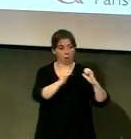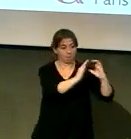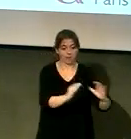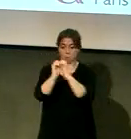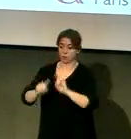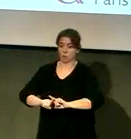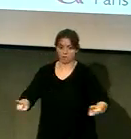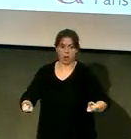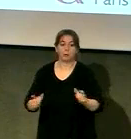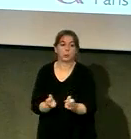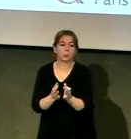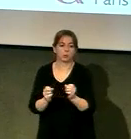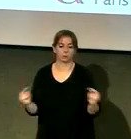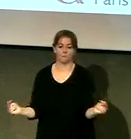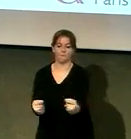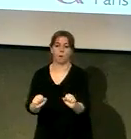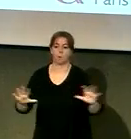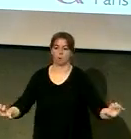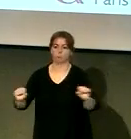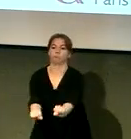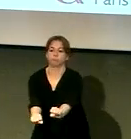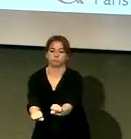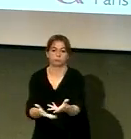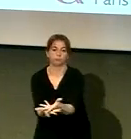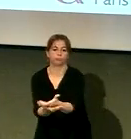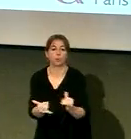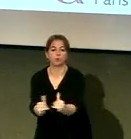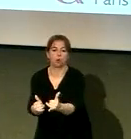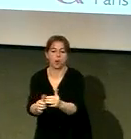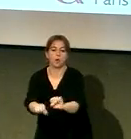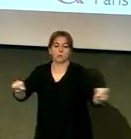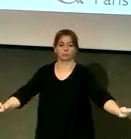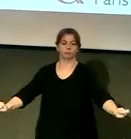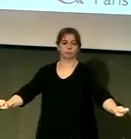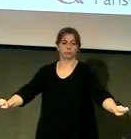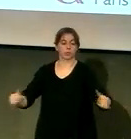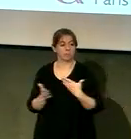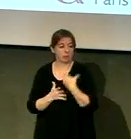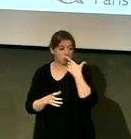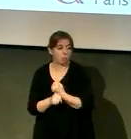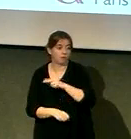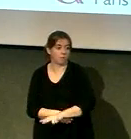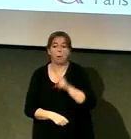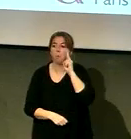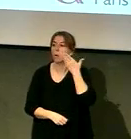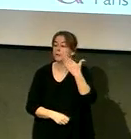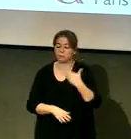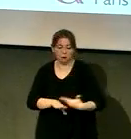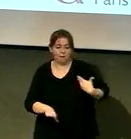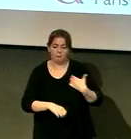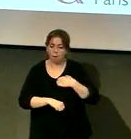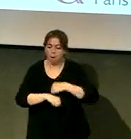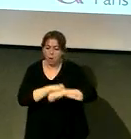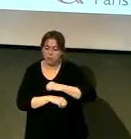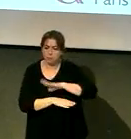C'est des problématiques qui sont importantes parce que les dommages liés aux séparations mal préparées ou mal